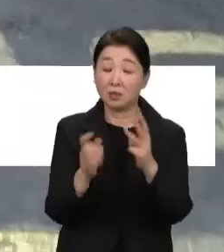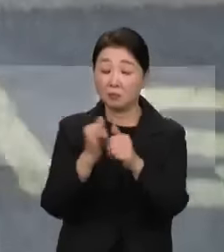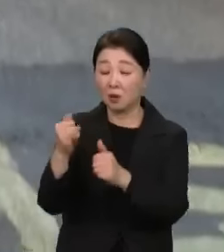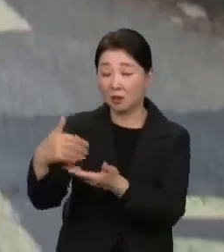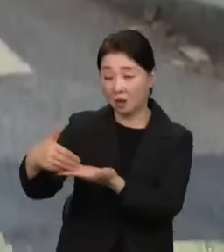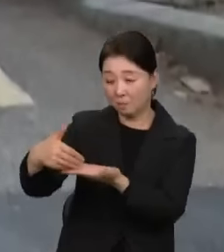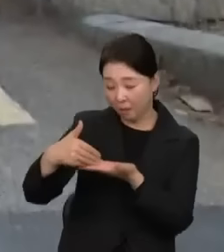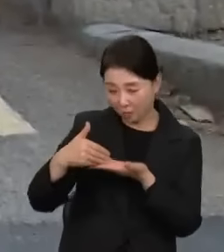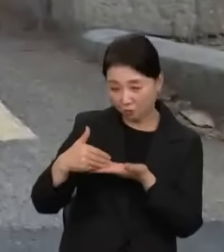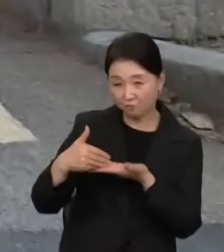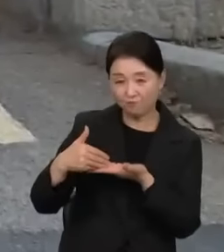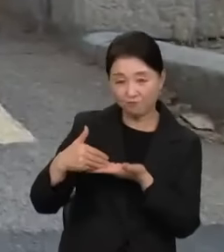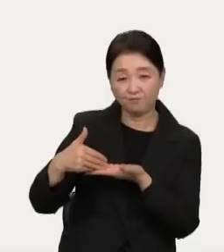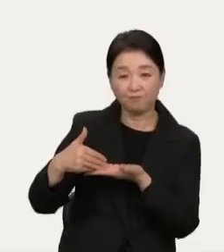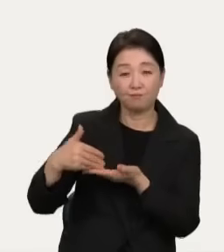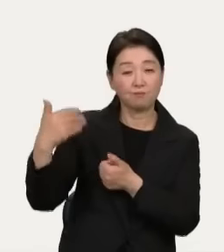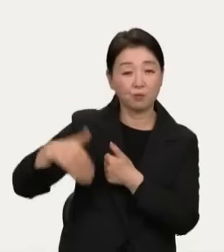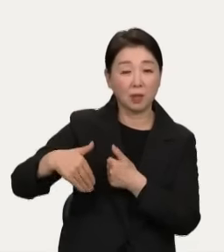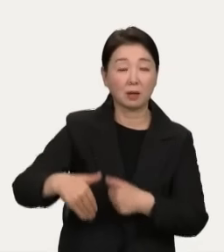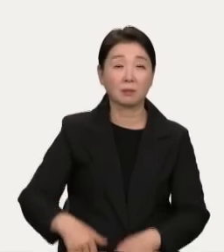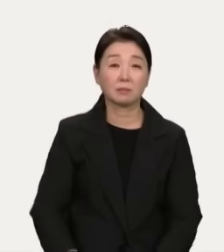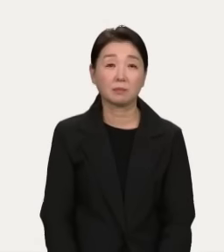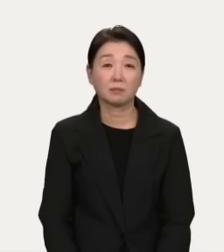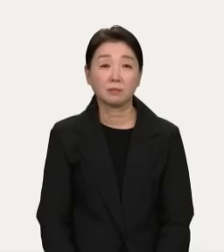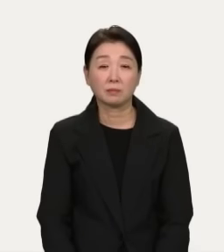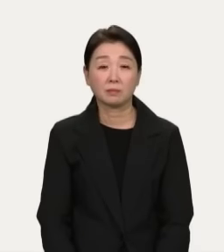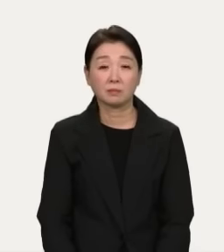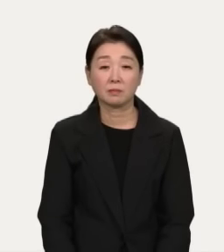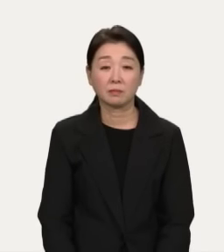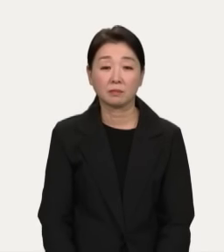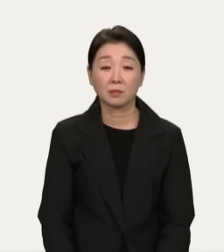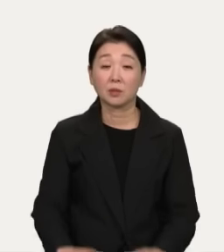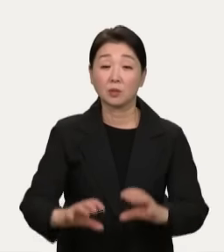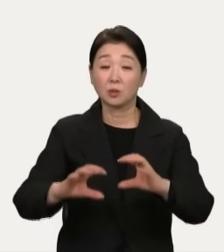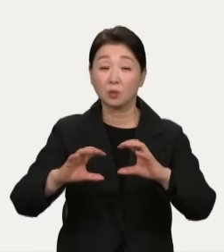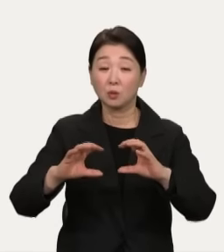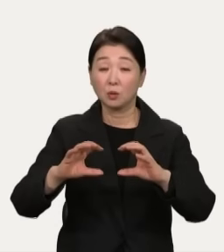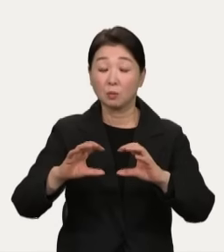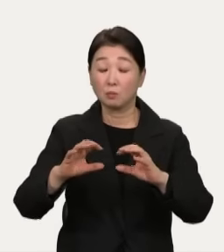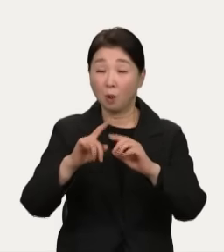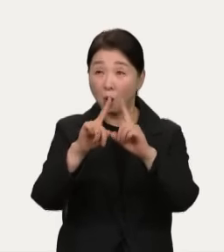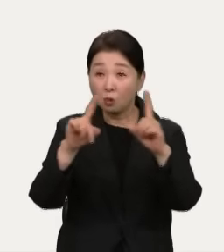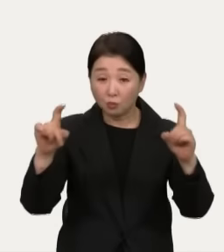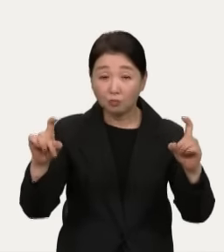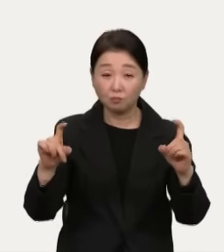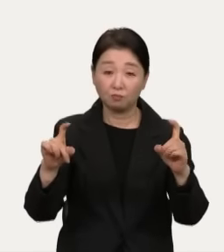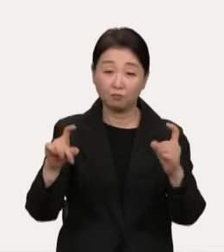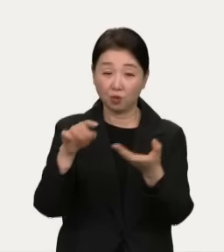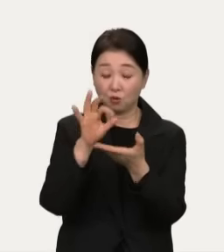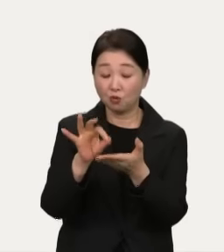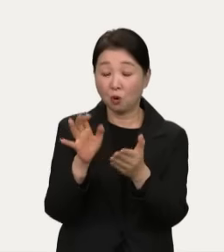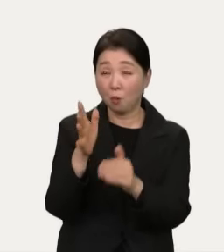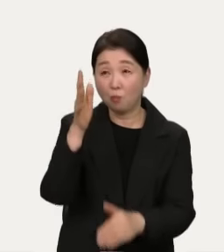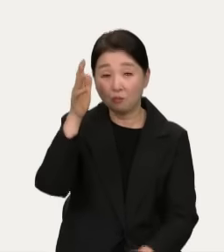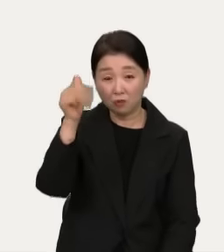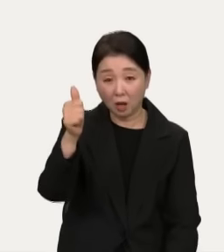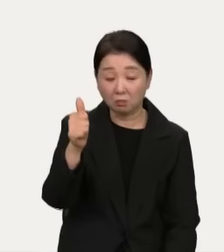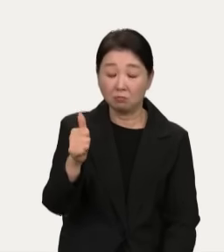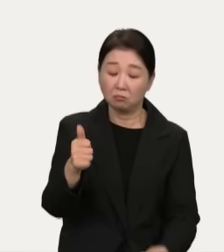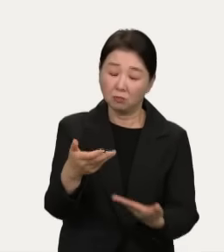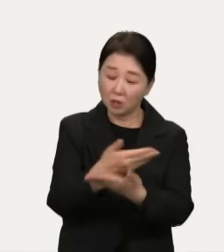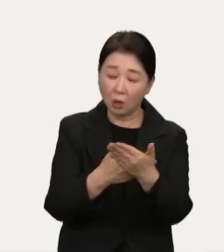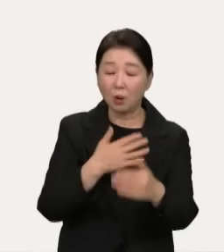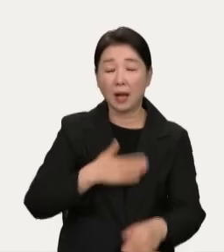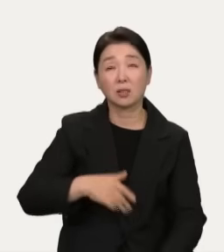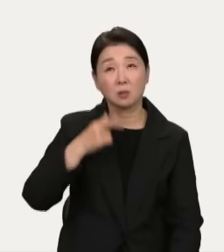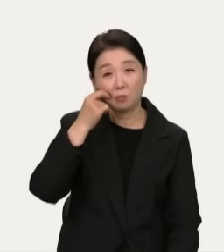요청을 받았다고 강조했습니다. 국릉유적본부장은 차담회 내용에 대해서 알수 없다면서도 장소 사용 허가에 따른